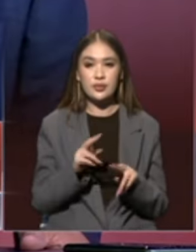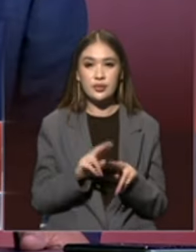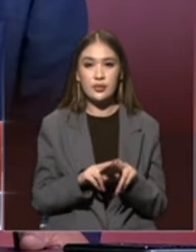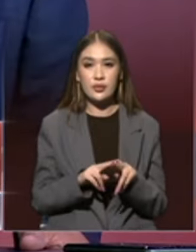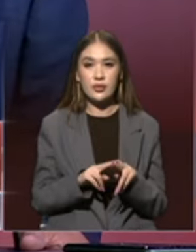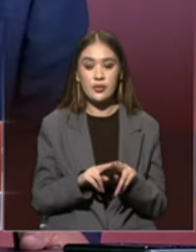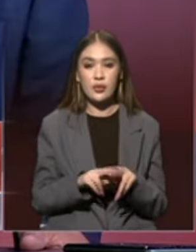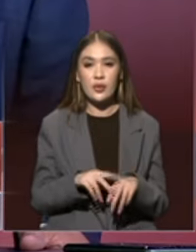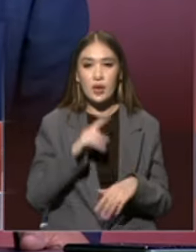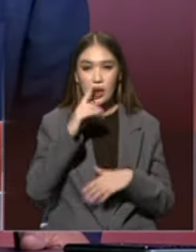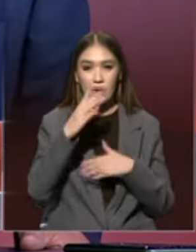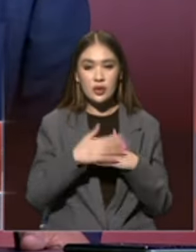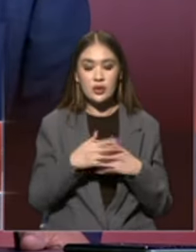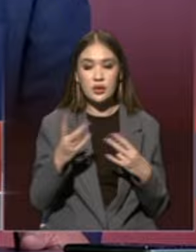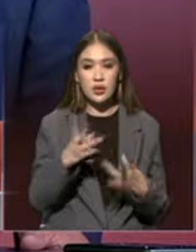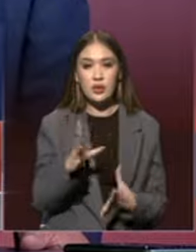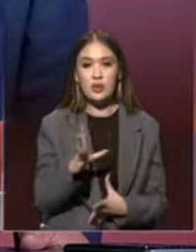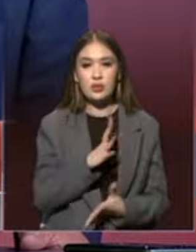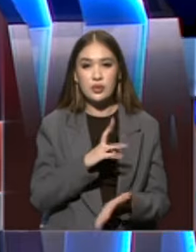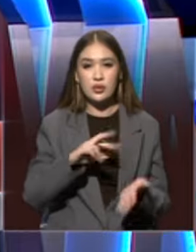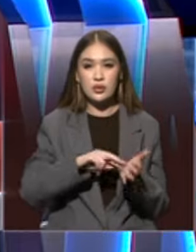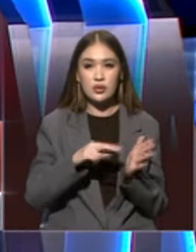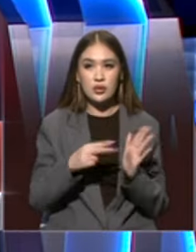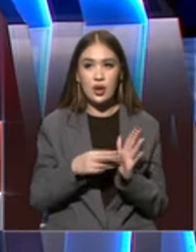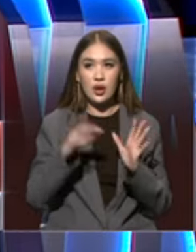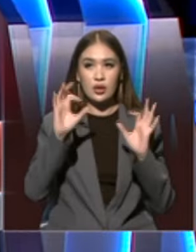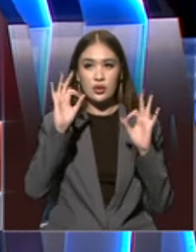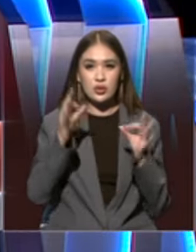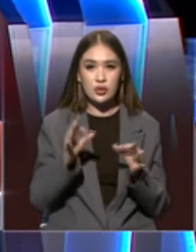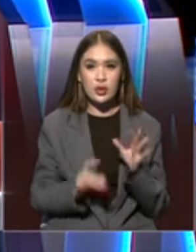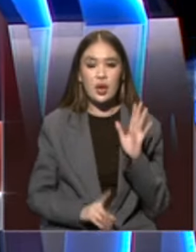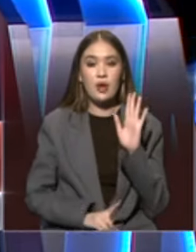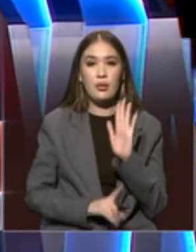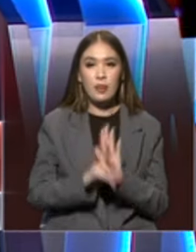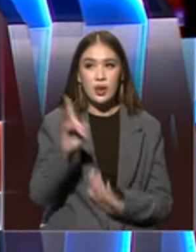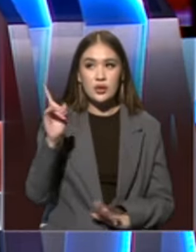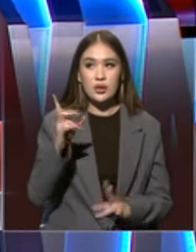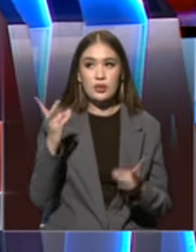алдын ала жоспарлау керек еді. Күзден бері табиғатты қарап, бақылап,